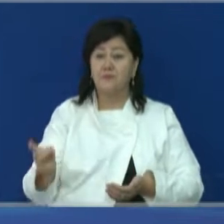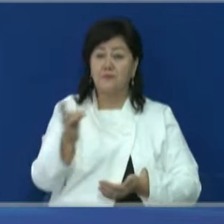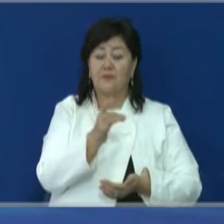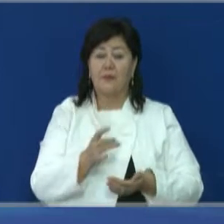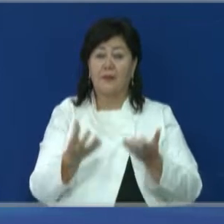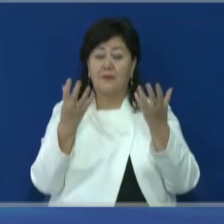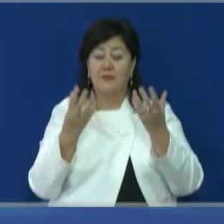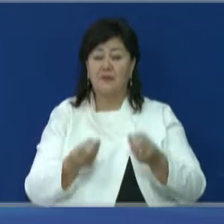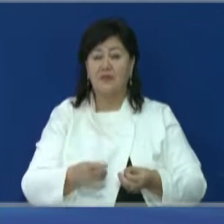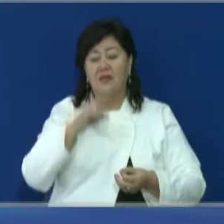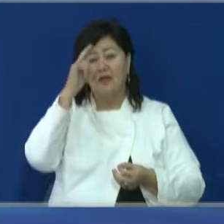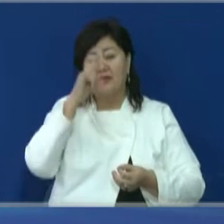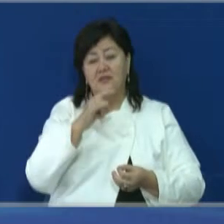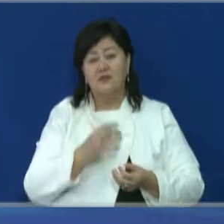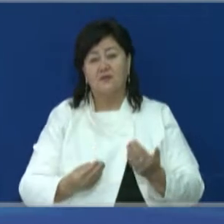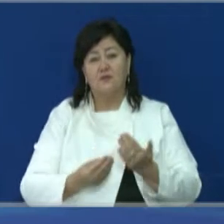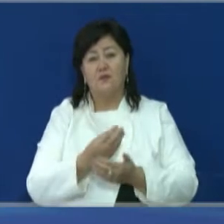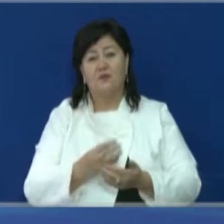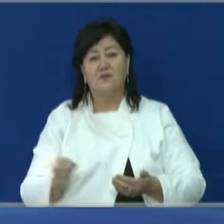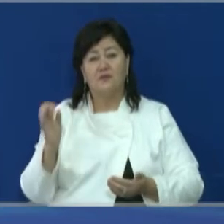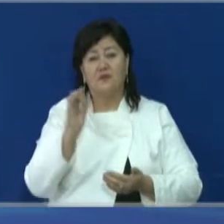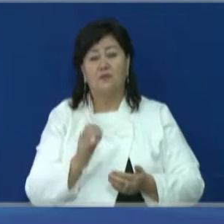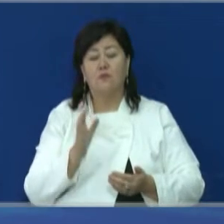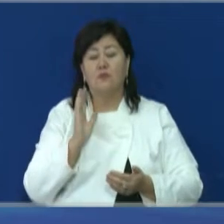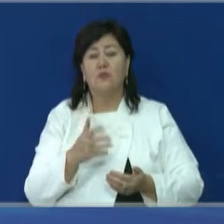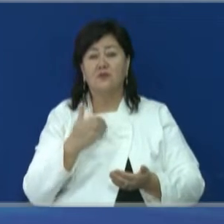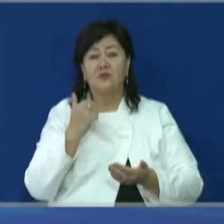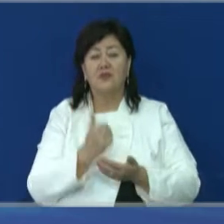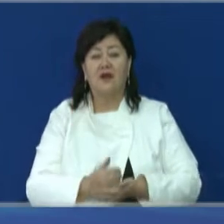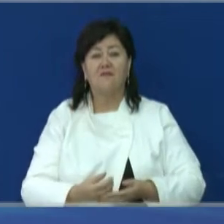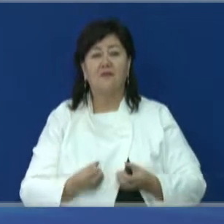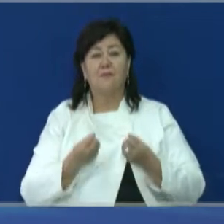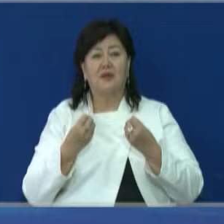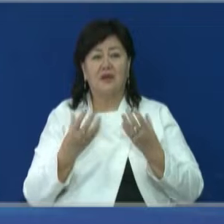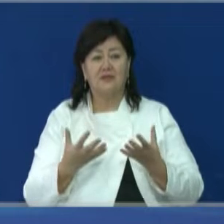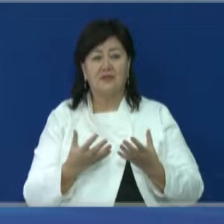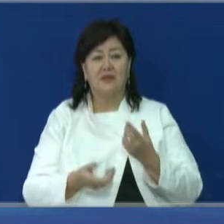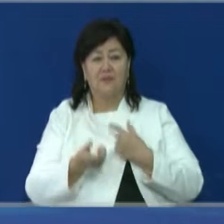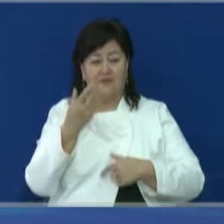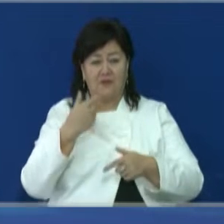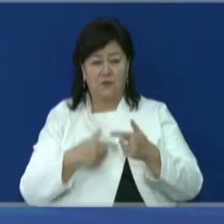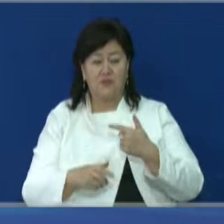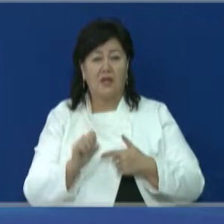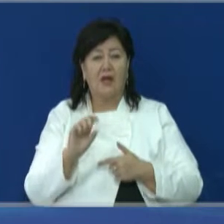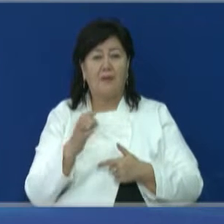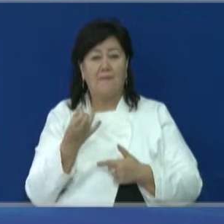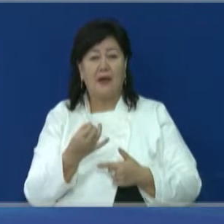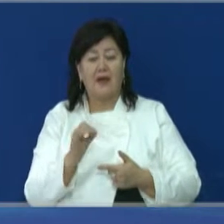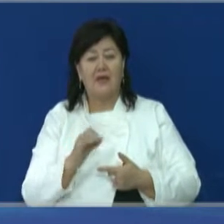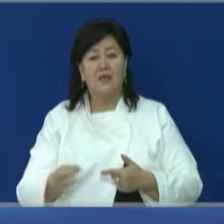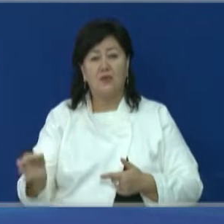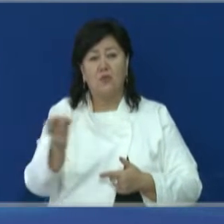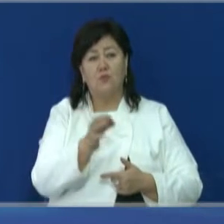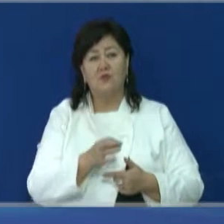Республика күні Қазақстанның жаңа тарихында еліміздің басты мерекелерінің бірі болып қайта оралды. Осы орайда Абай облысы бойынша қалалар